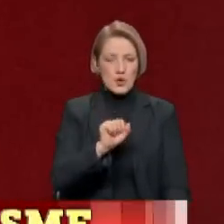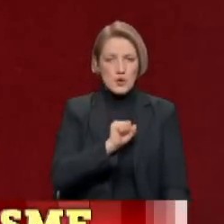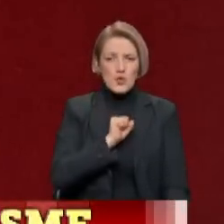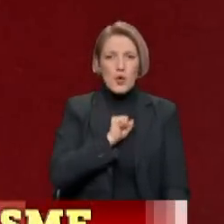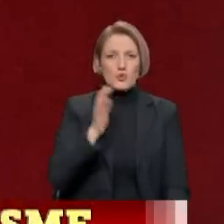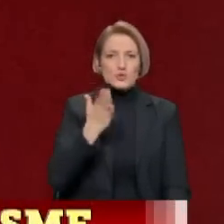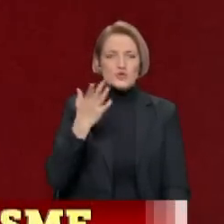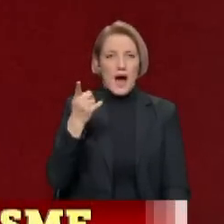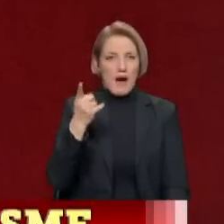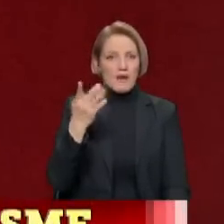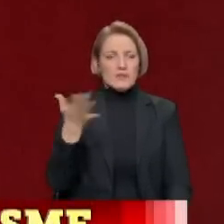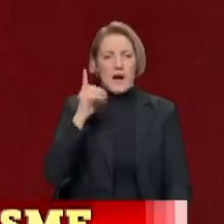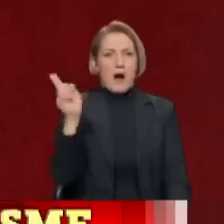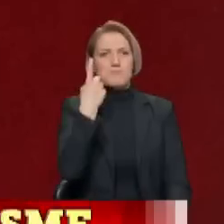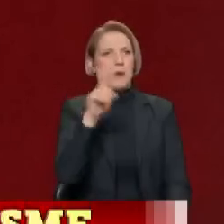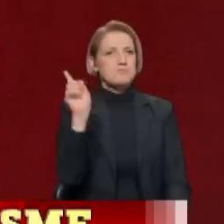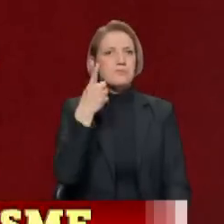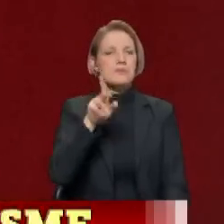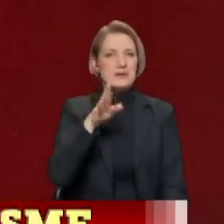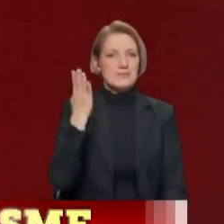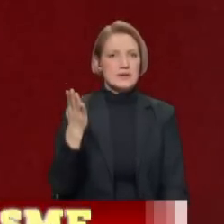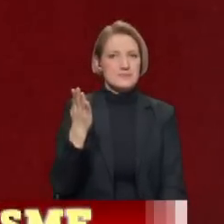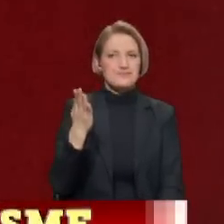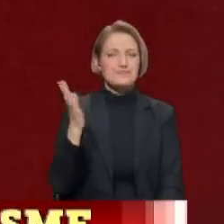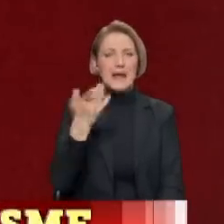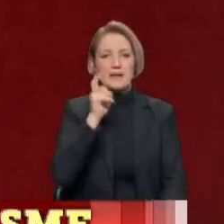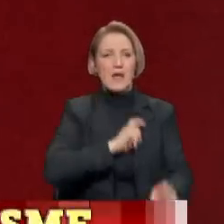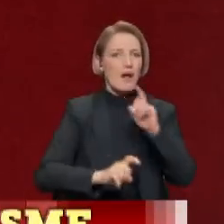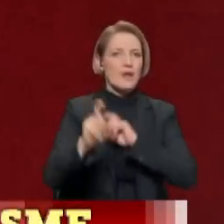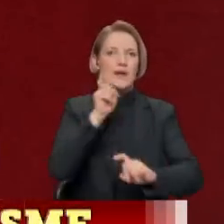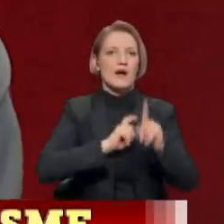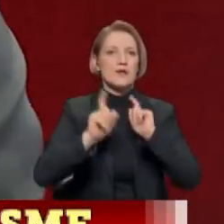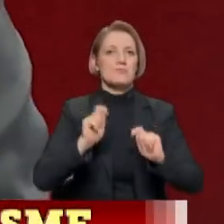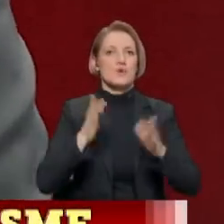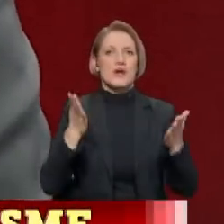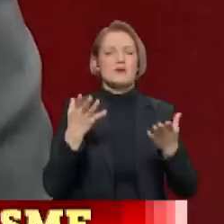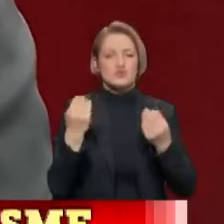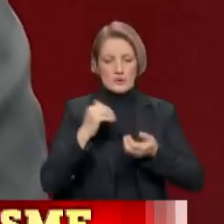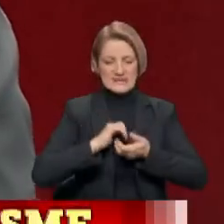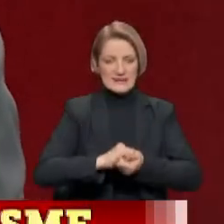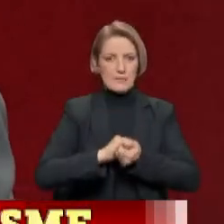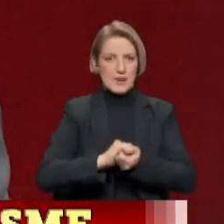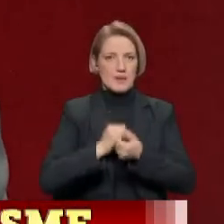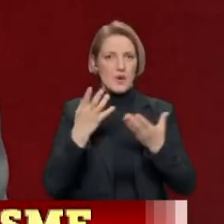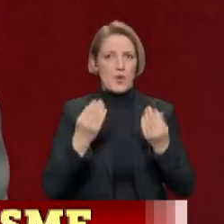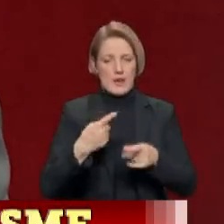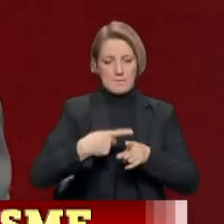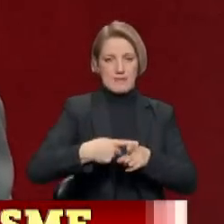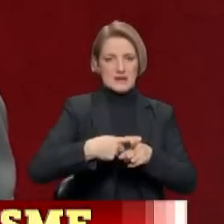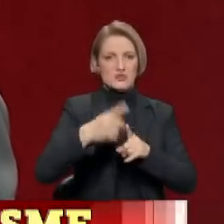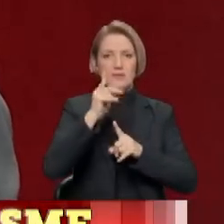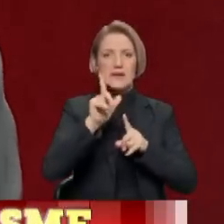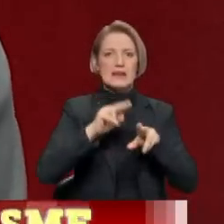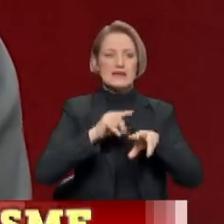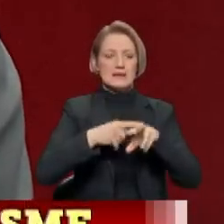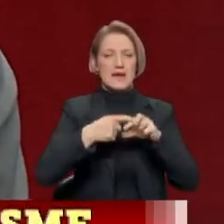Korktukça daha da otoriterleşiyorlar. Daha da otoriterleştikçe daha da hata yapıyorlar. Çok samimiyetle paylaşıyorum İlker